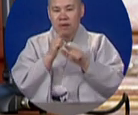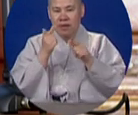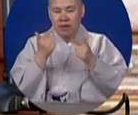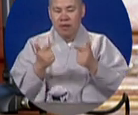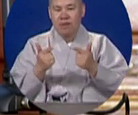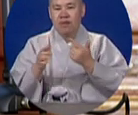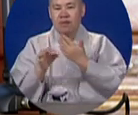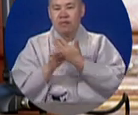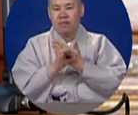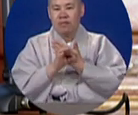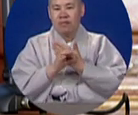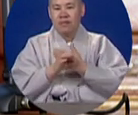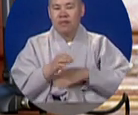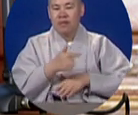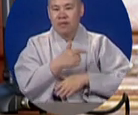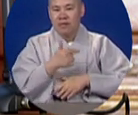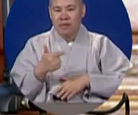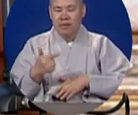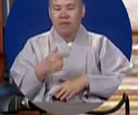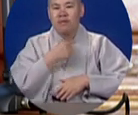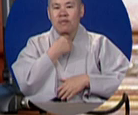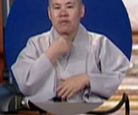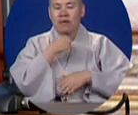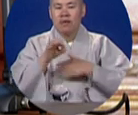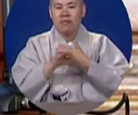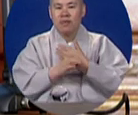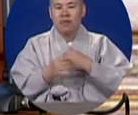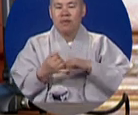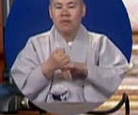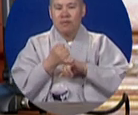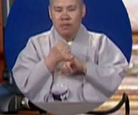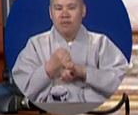대단한 걸 바라면 반드시 실패해요